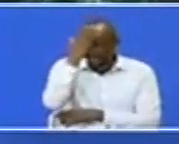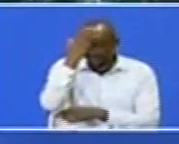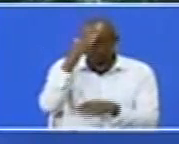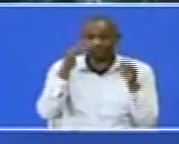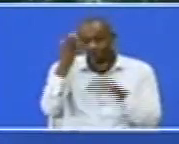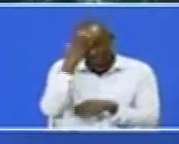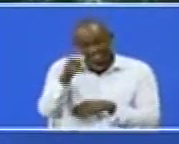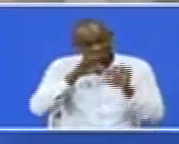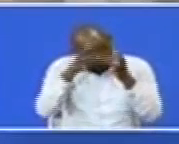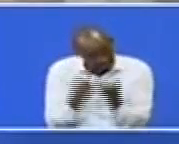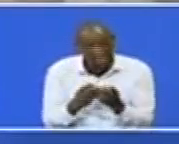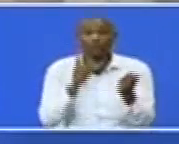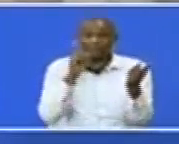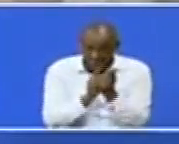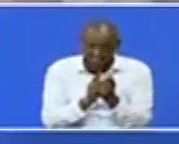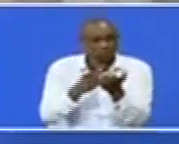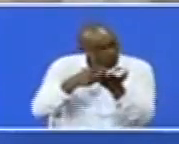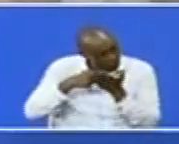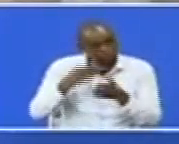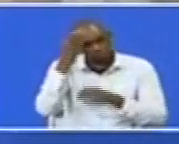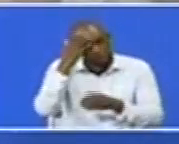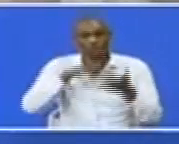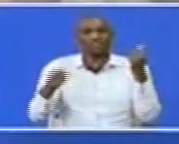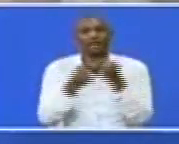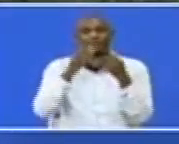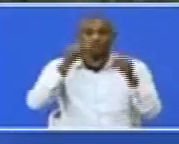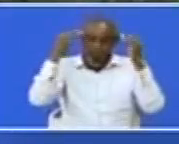ambapo familia hiyo itakutana kupata mwaliko mpya kutoka